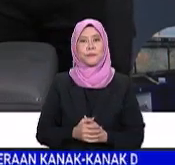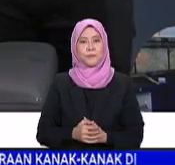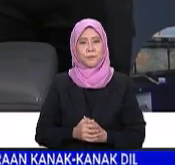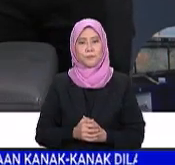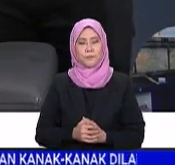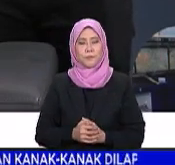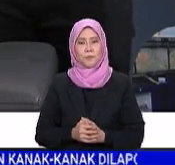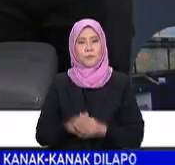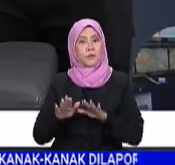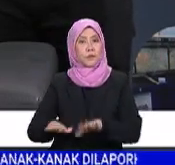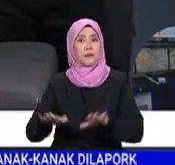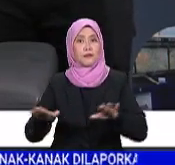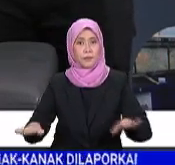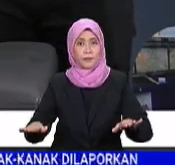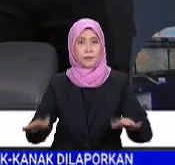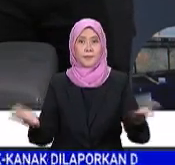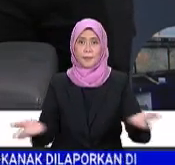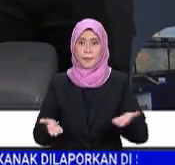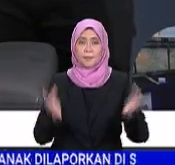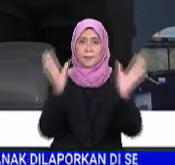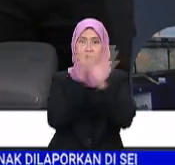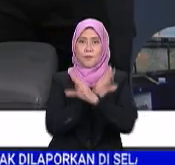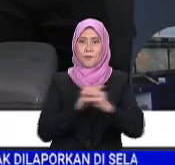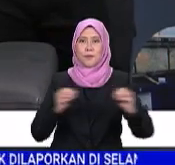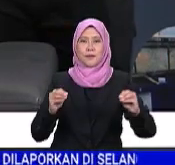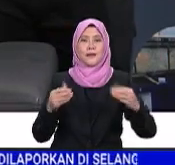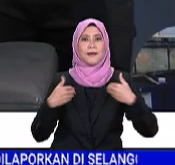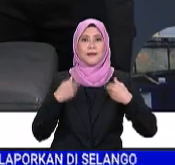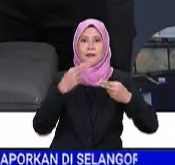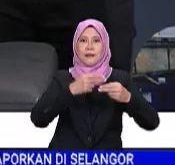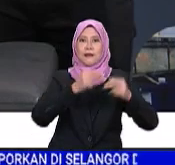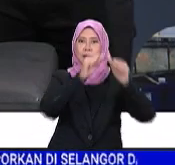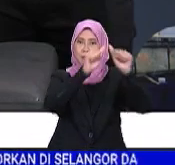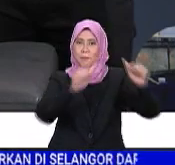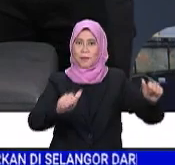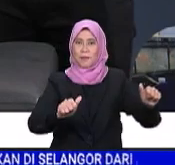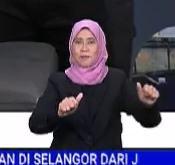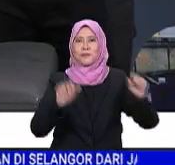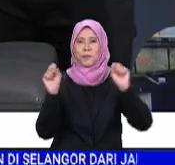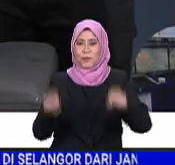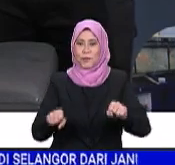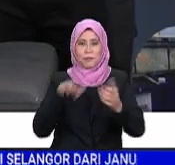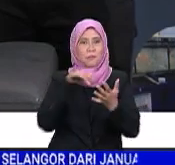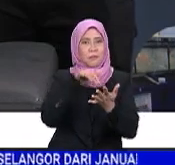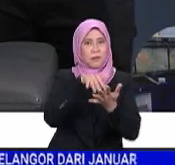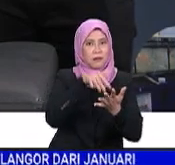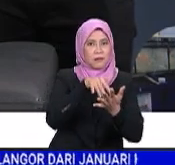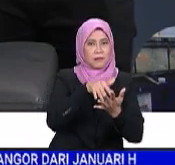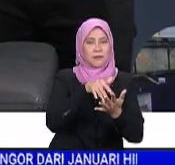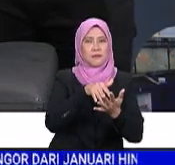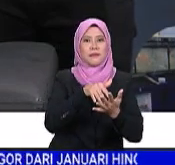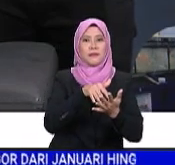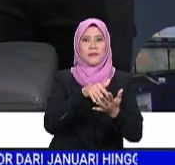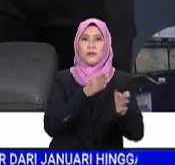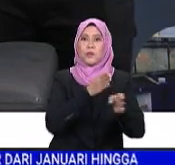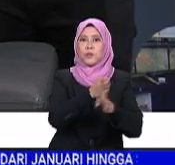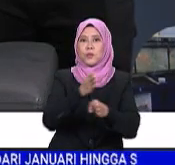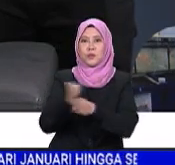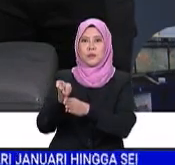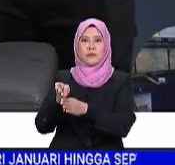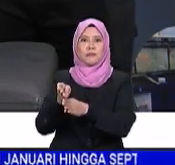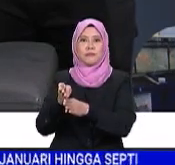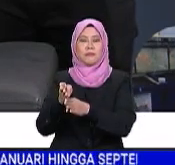Polresta Injit rawa Karena ada paste di sini selir raja dalam jurusan